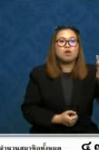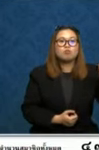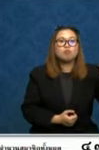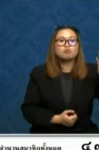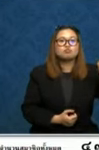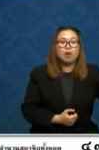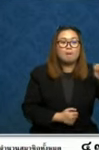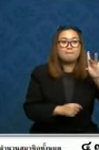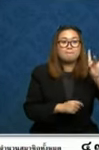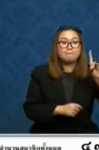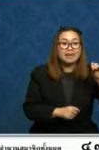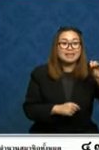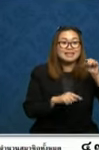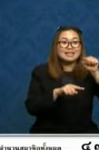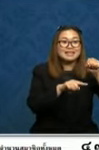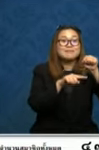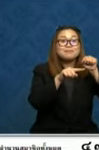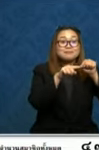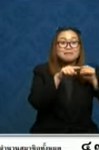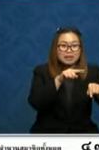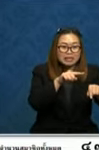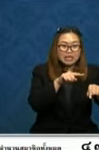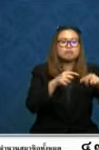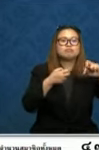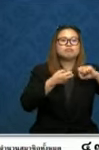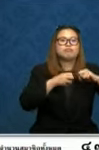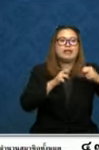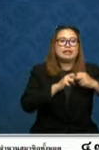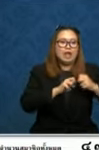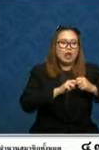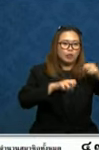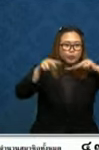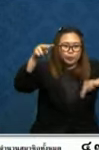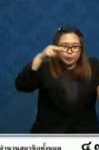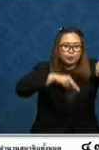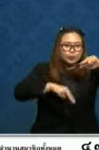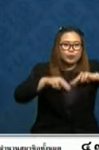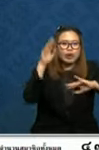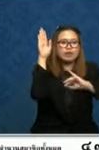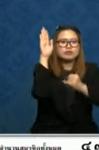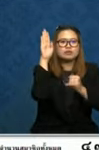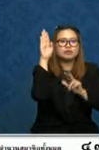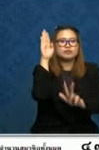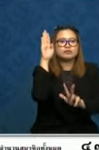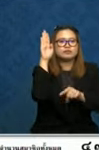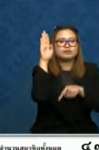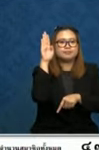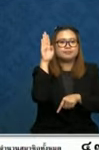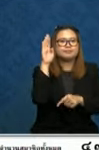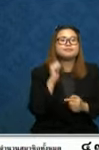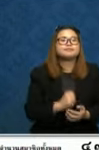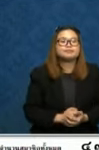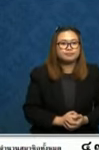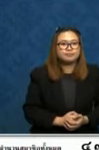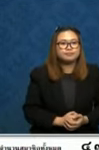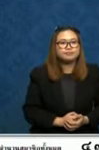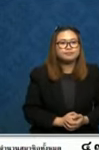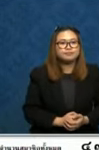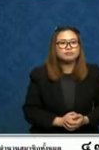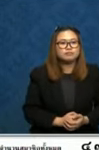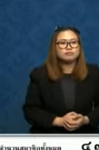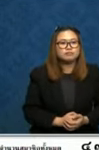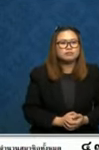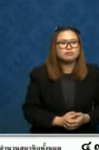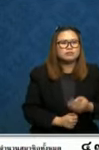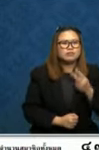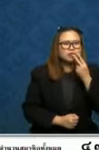จังหวัดชายแดนภาคใต้ใน 7,000 ล้านใน 7,000 กว่าล้าน 6,000 กว่าล้านเป็นงบที่เกี่ยวกับชายแดนใต้แต่ไปอยู่ในแผนบูนิดเดียวครับ